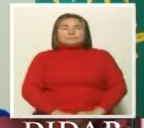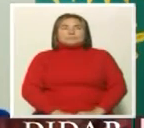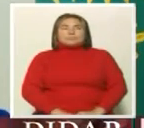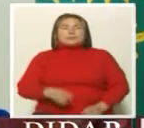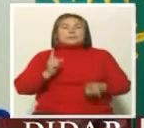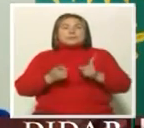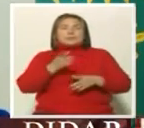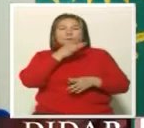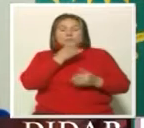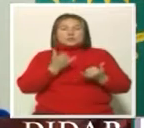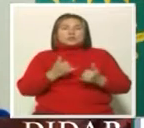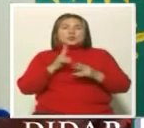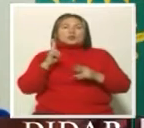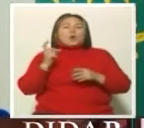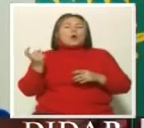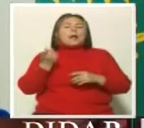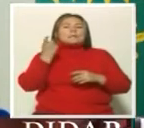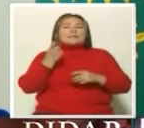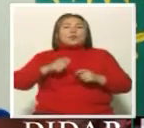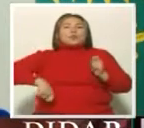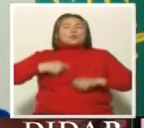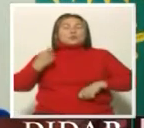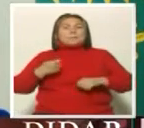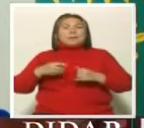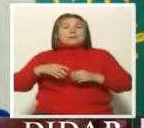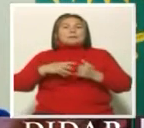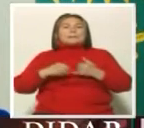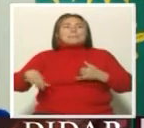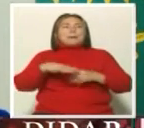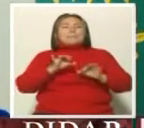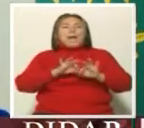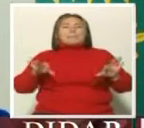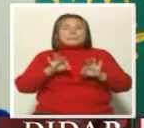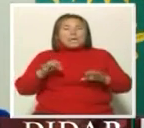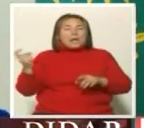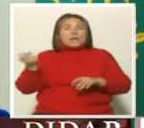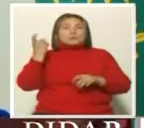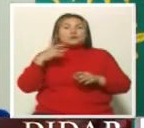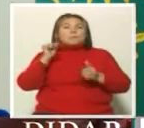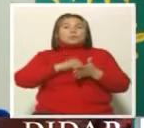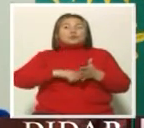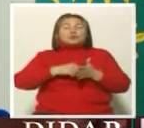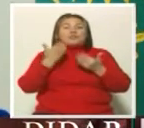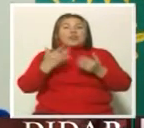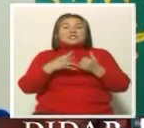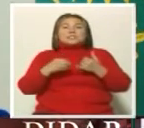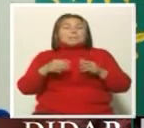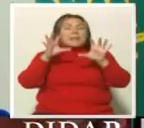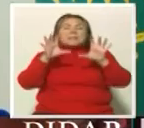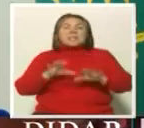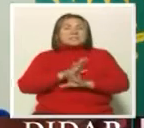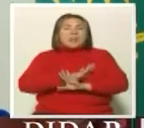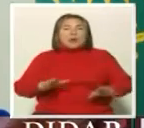настоящее время стоит вопрос кто возместит ущерб причиненный территории мы объяснили землевладельцу что причина в том что ваша Земля